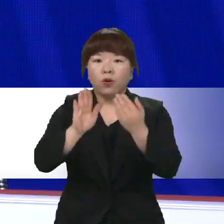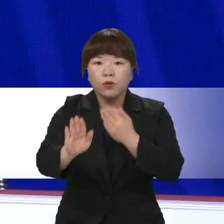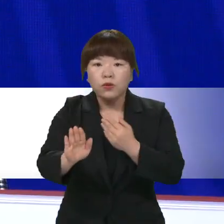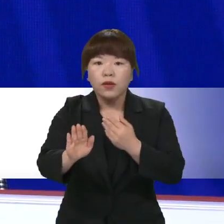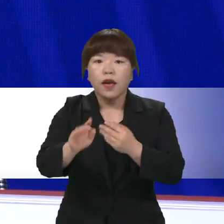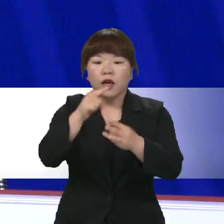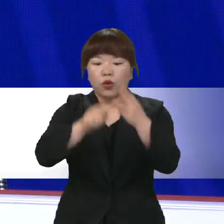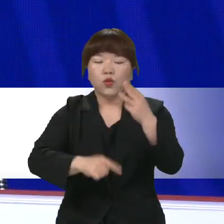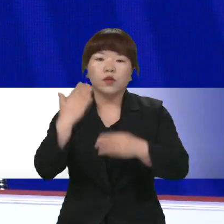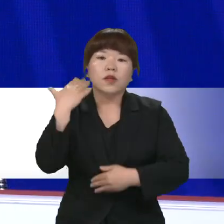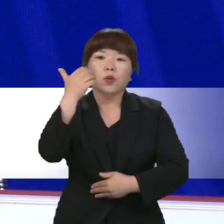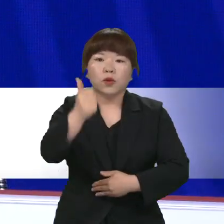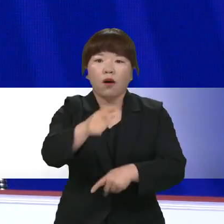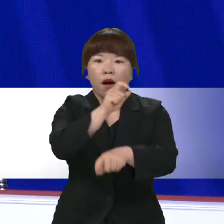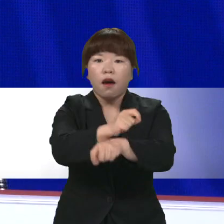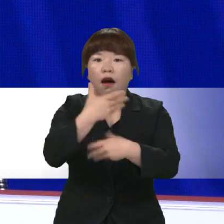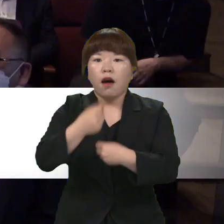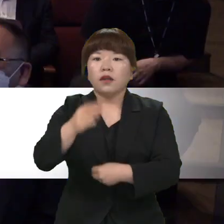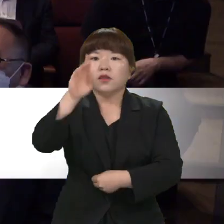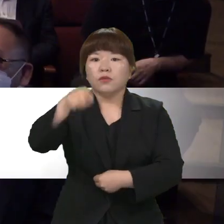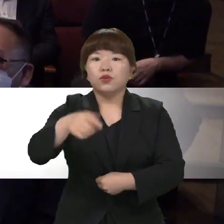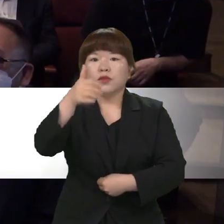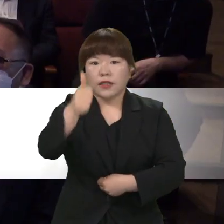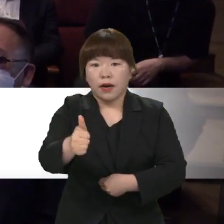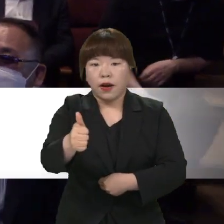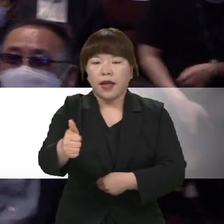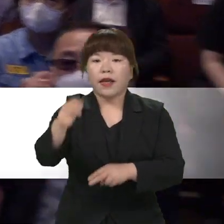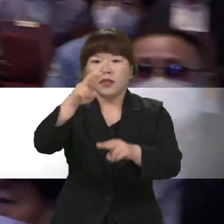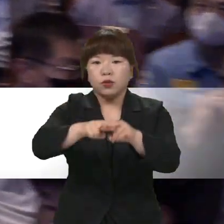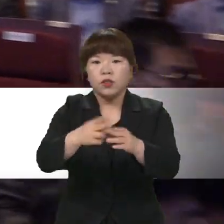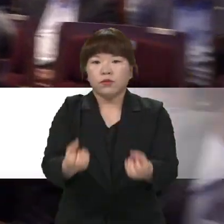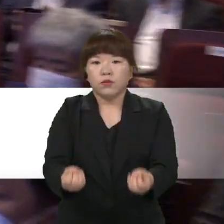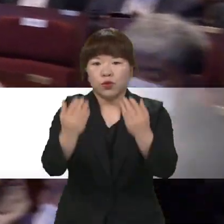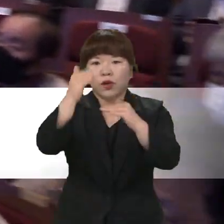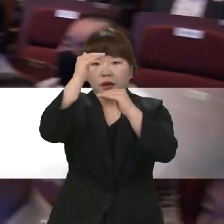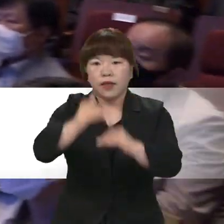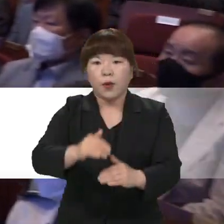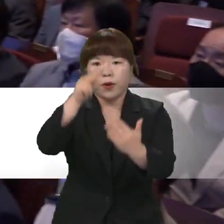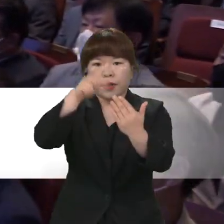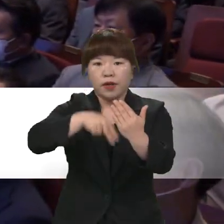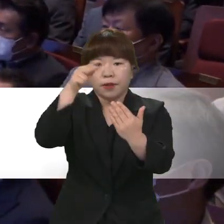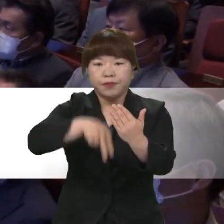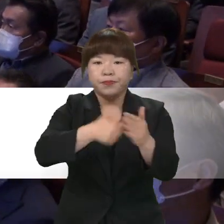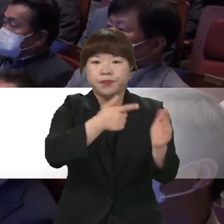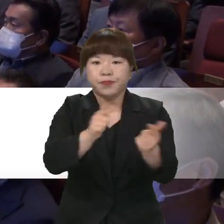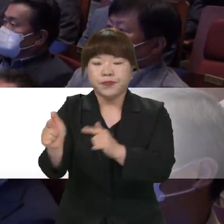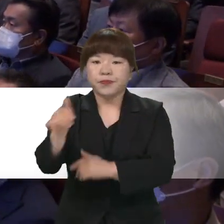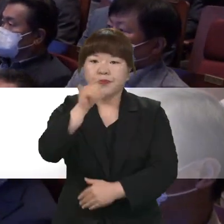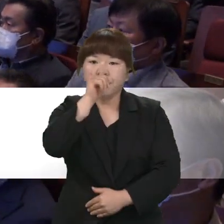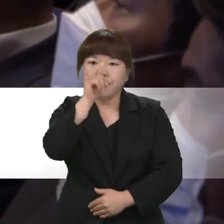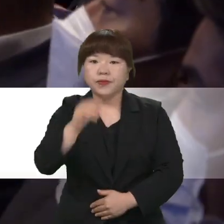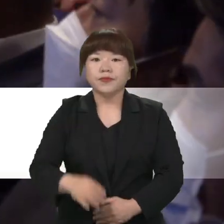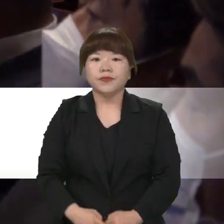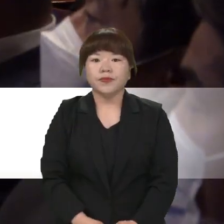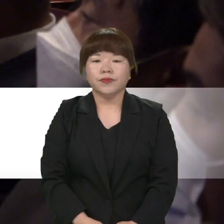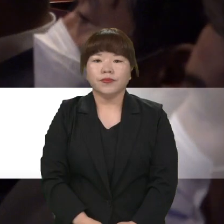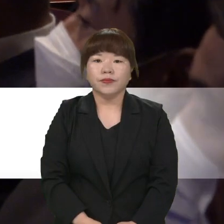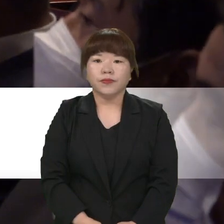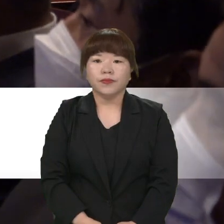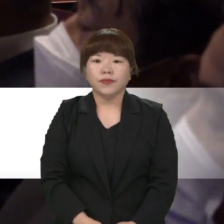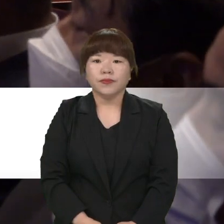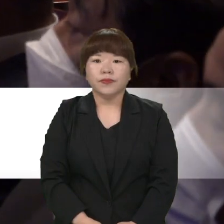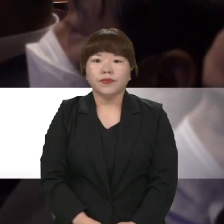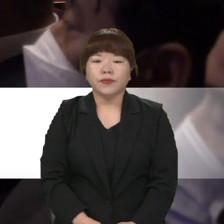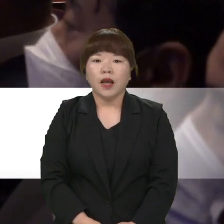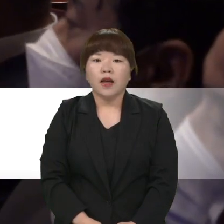윤석렬 대통령과 행안부 장관 을 이강덕 시장 취임 축하 메시지 낭독 등 축하의 마음을 나누는 시간을 가졌습니다